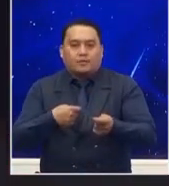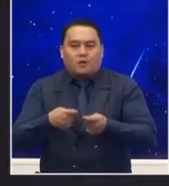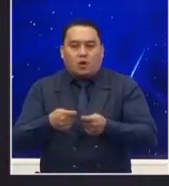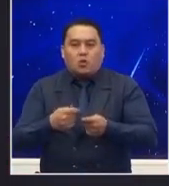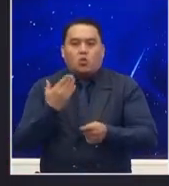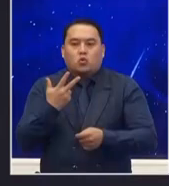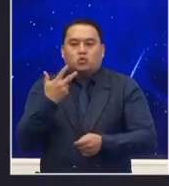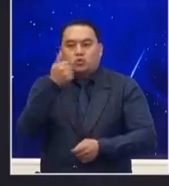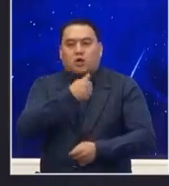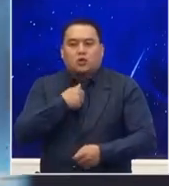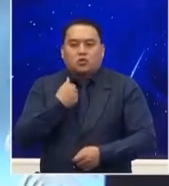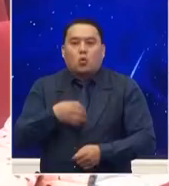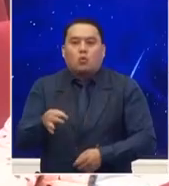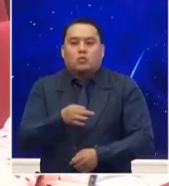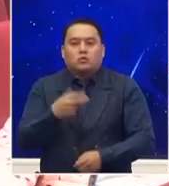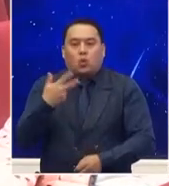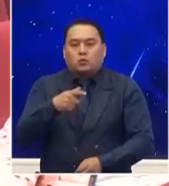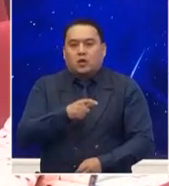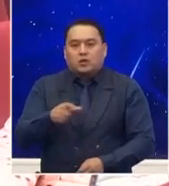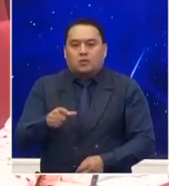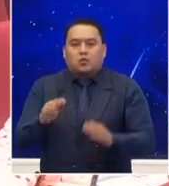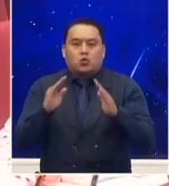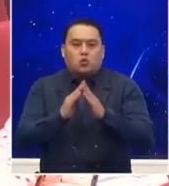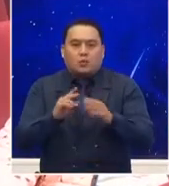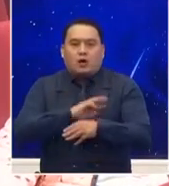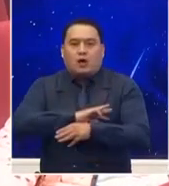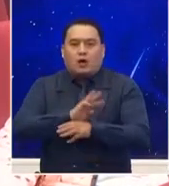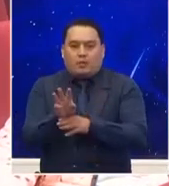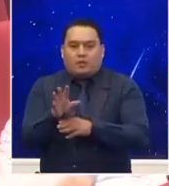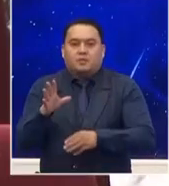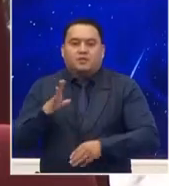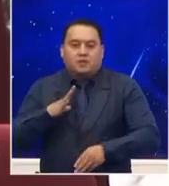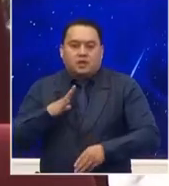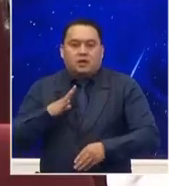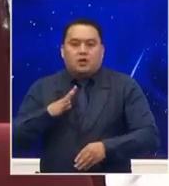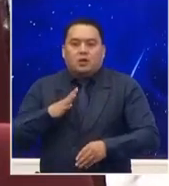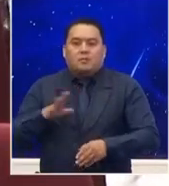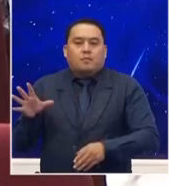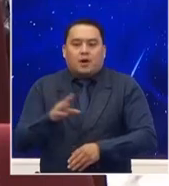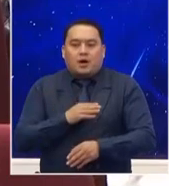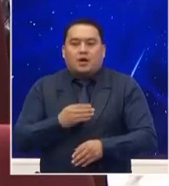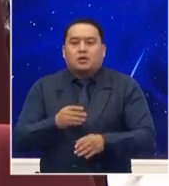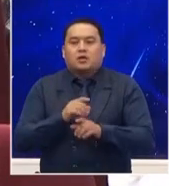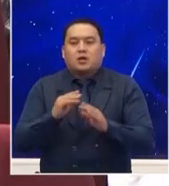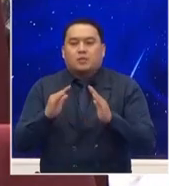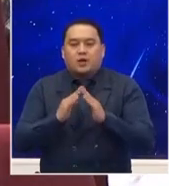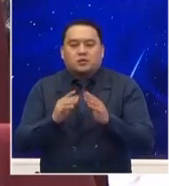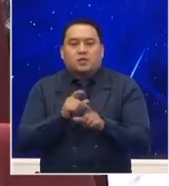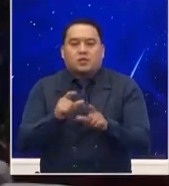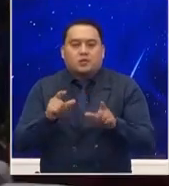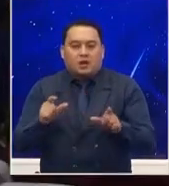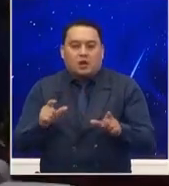аясында 3 жыл ішінде облыстағы 30-ға жуық отбасыны баспанамен қамтамасыз етті. Жоқ жітіктің жанынан табылып, баспанаға зәру